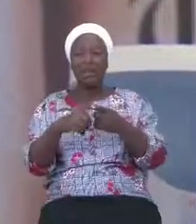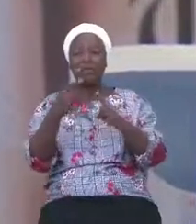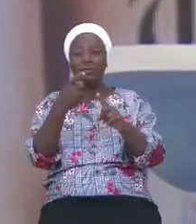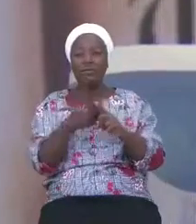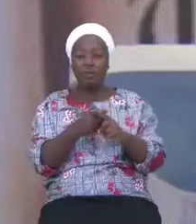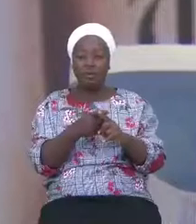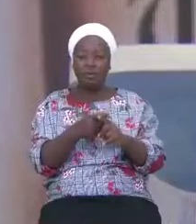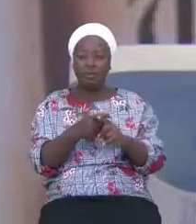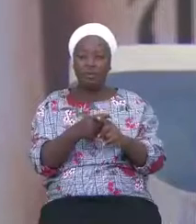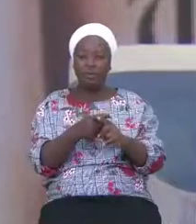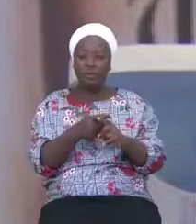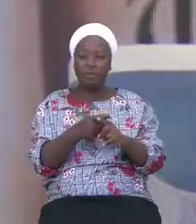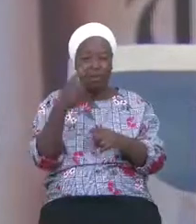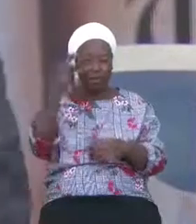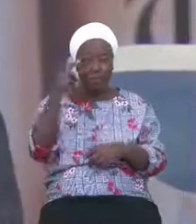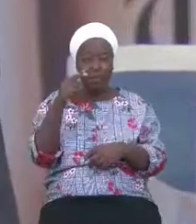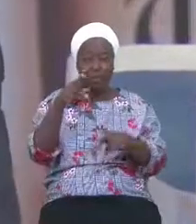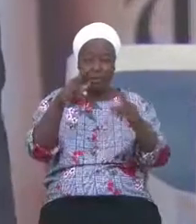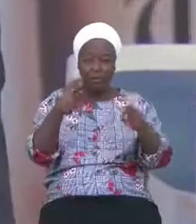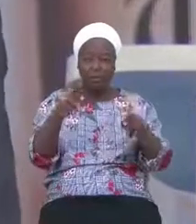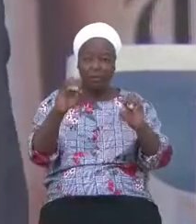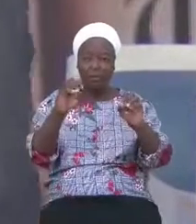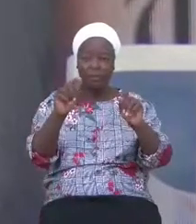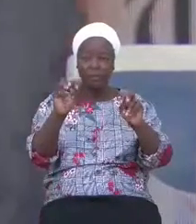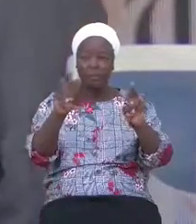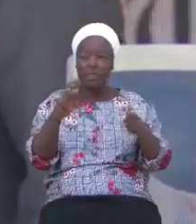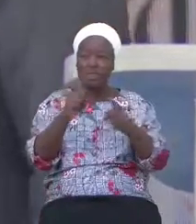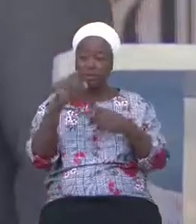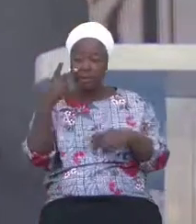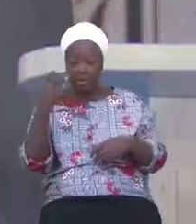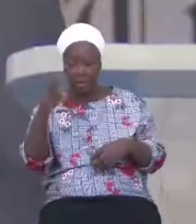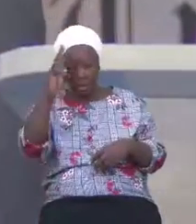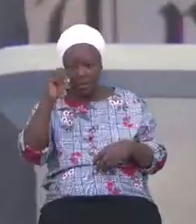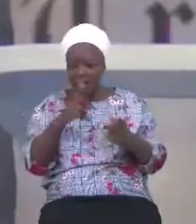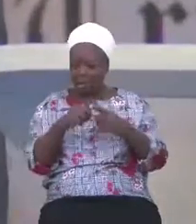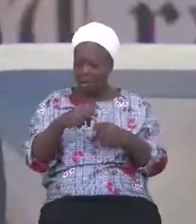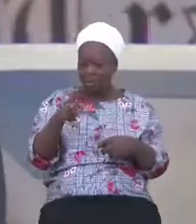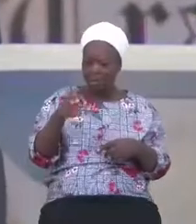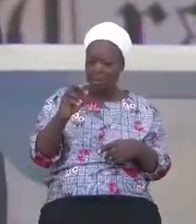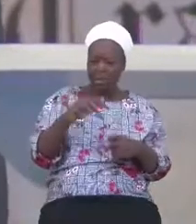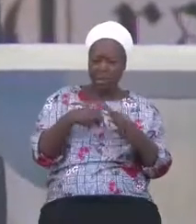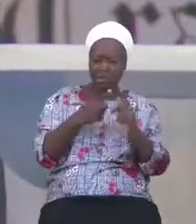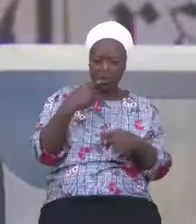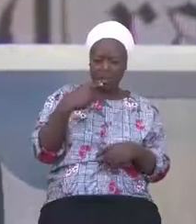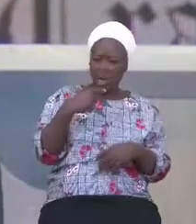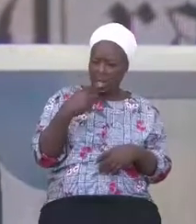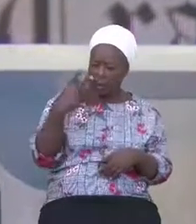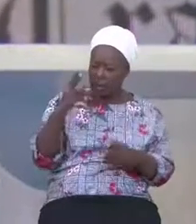qu'Élie, pour que Pierre le voie. Et Pierre a commencé à dire, mais regardez